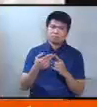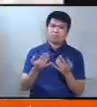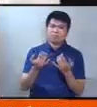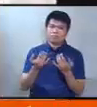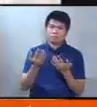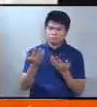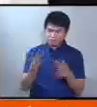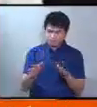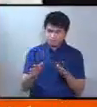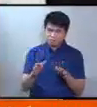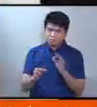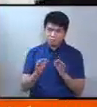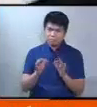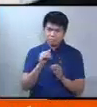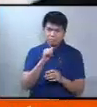naman